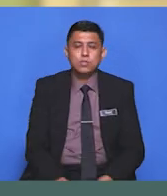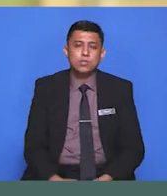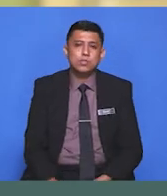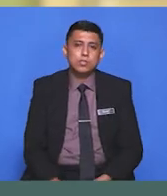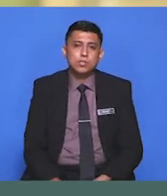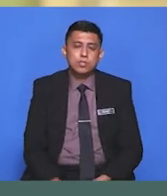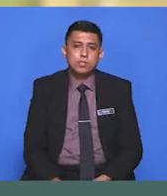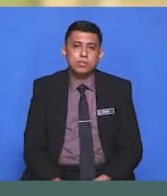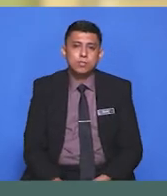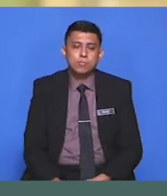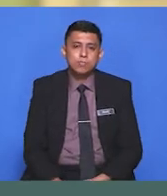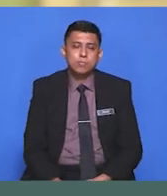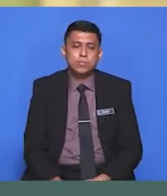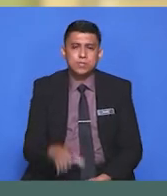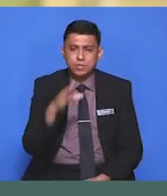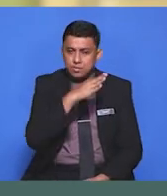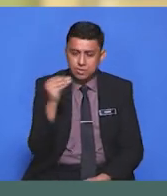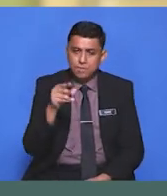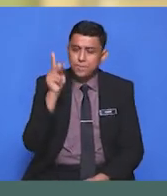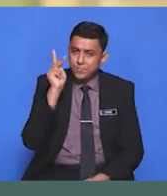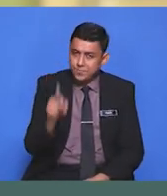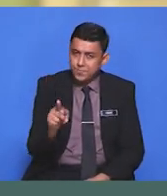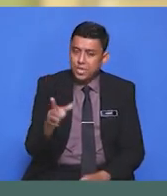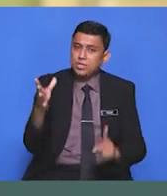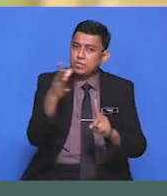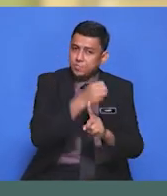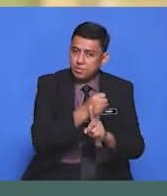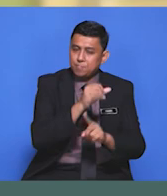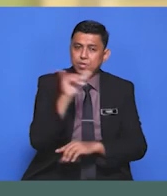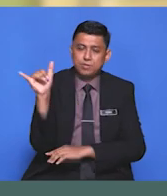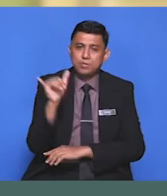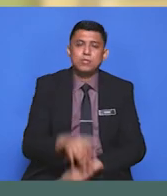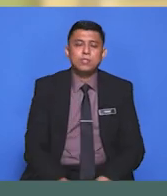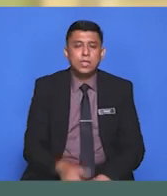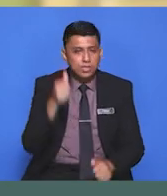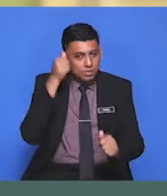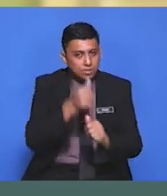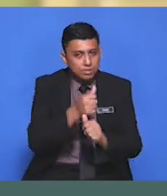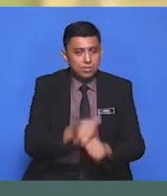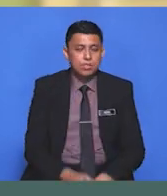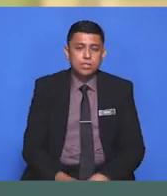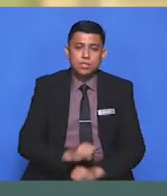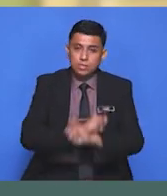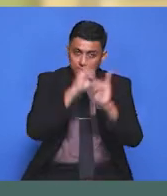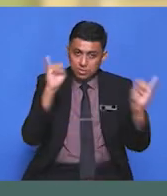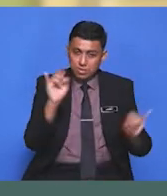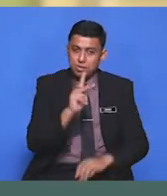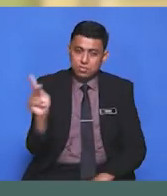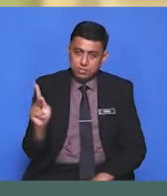untuk slot ini dan pastikan telah mencapainya. Ingat,